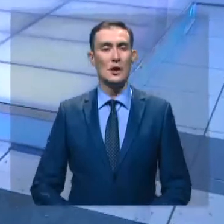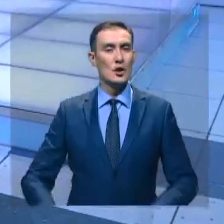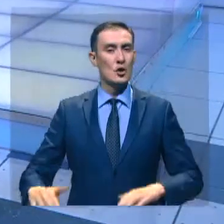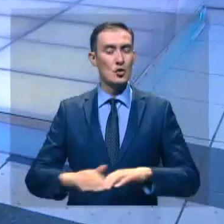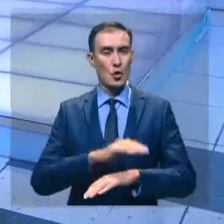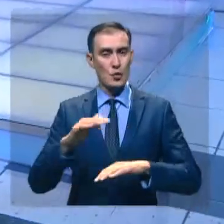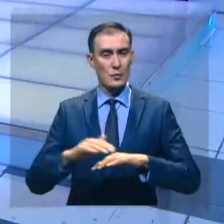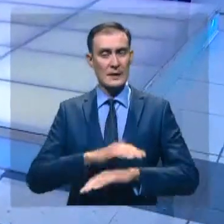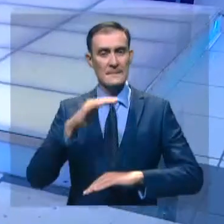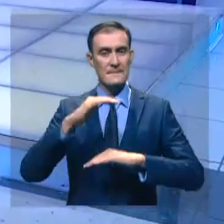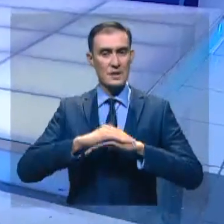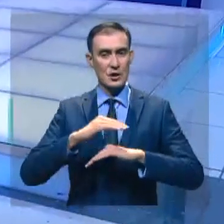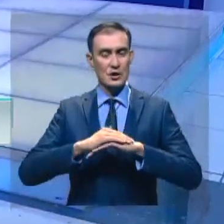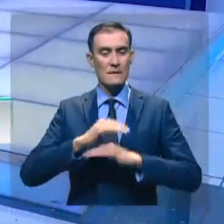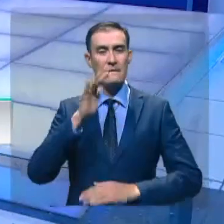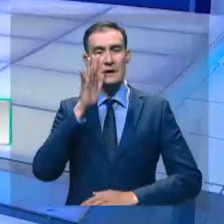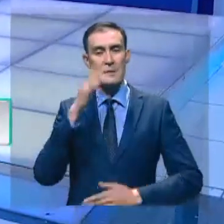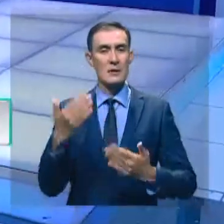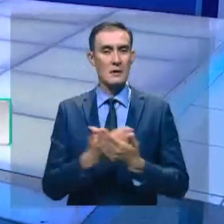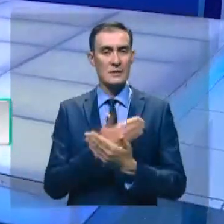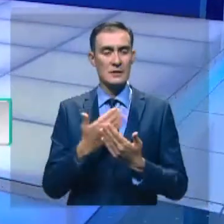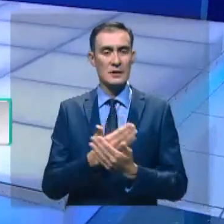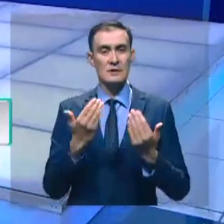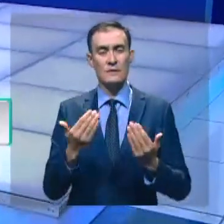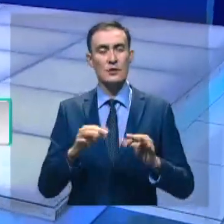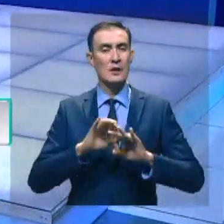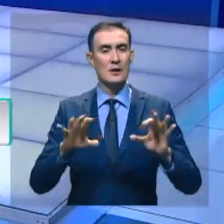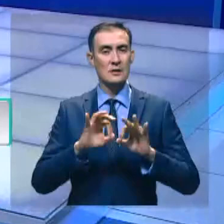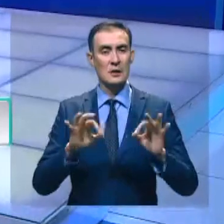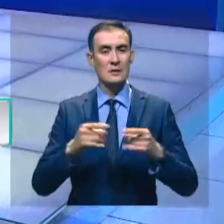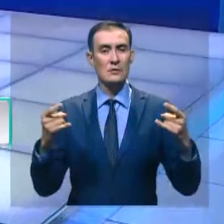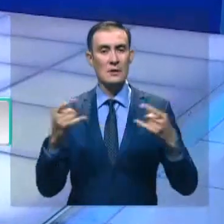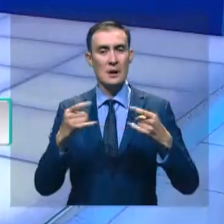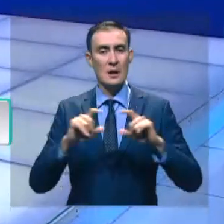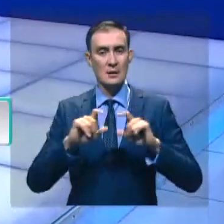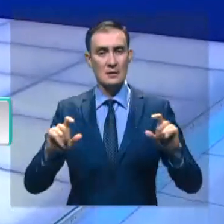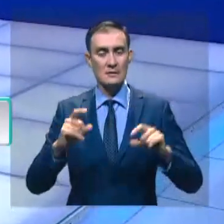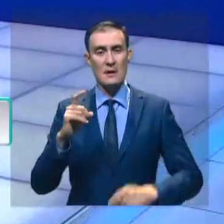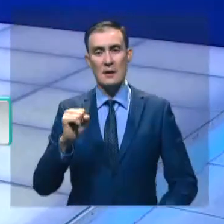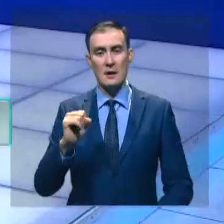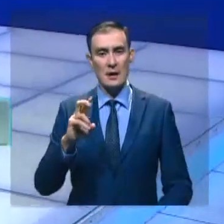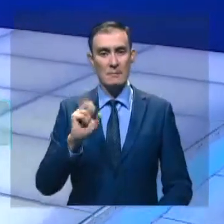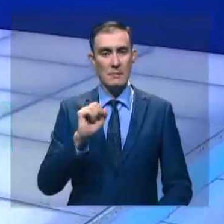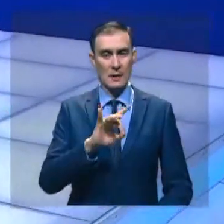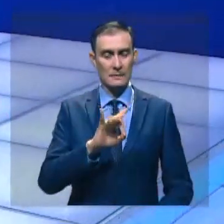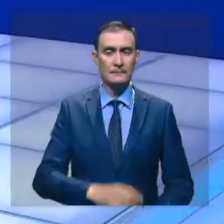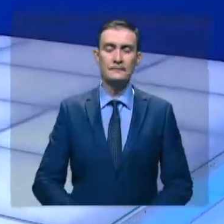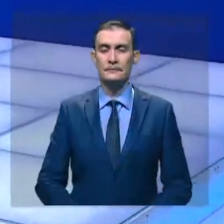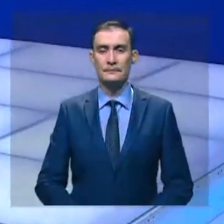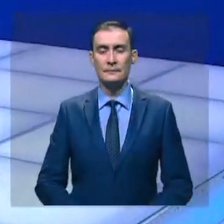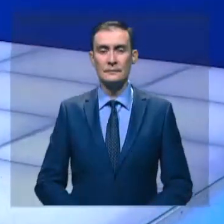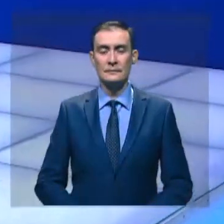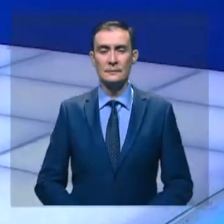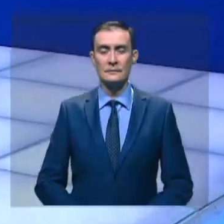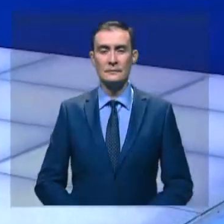Добрый вечер. Время итогов дня о событиях в стране расскажем вам мы, Дмитрий Двойнев. И Динара Жанбатырова. Сурдоперевод обеспечивает Хасан Исраилов. И в начале выпуска коротко